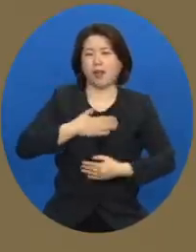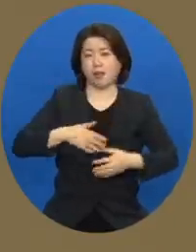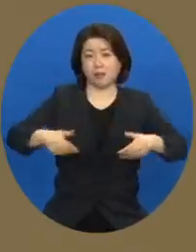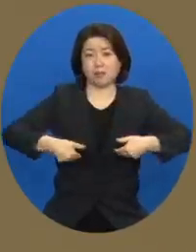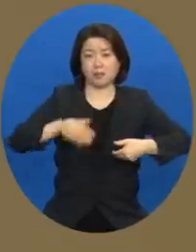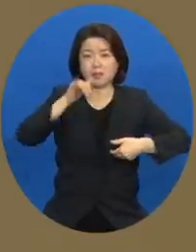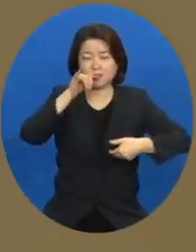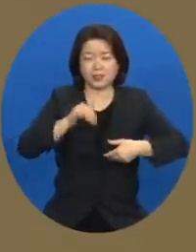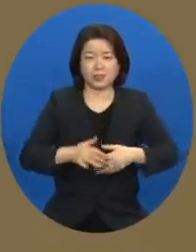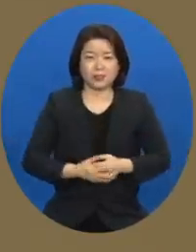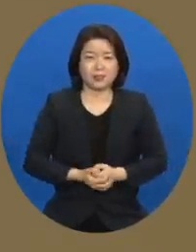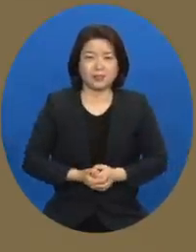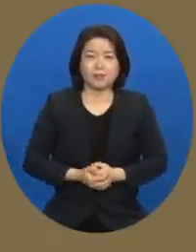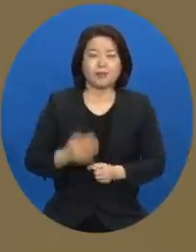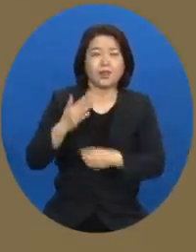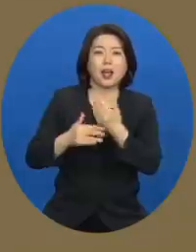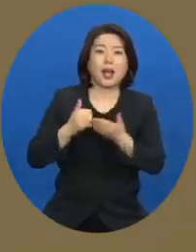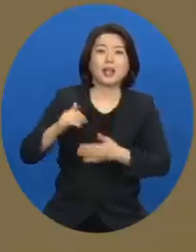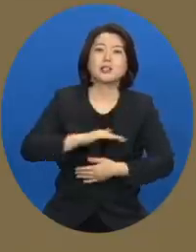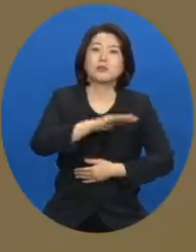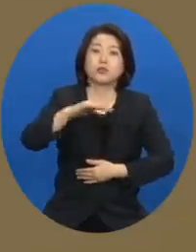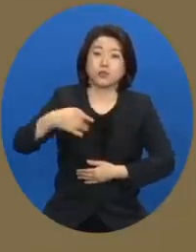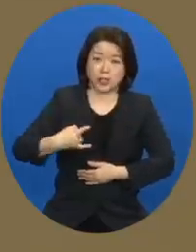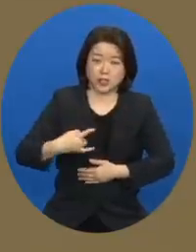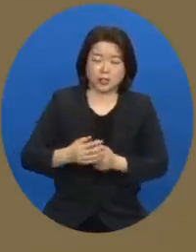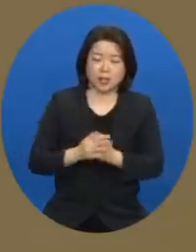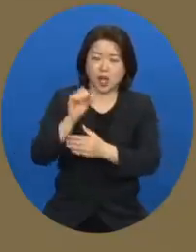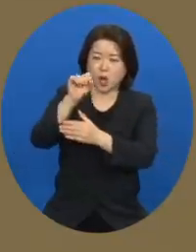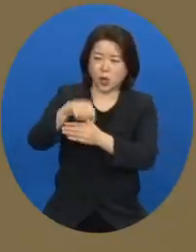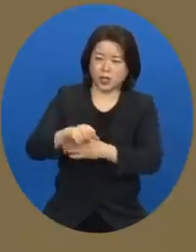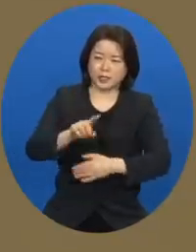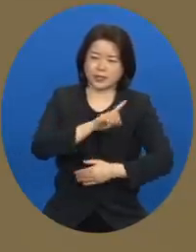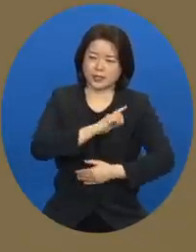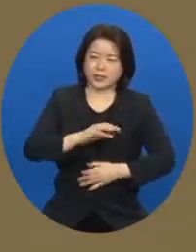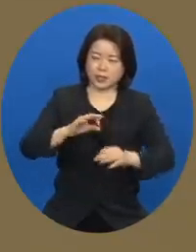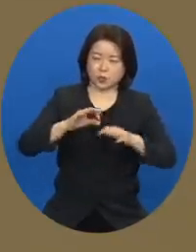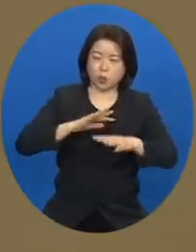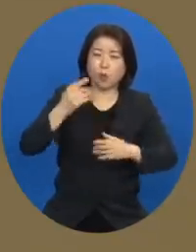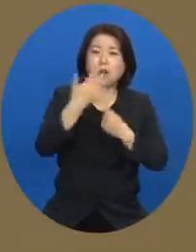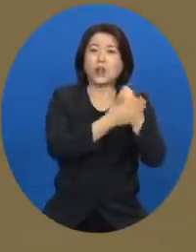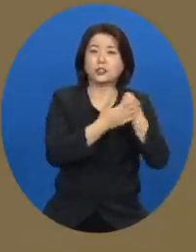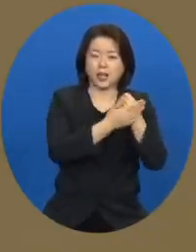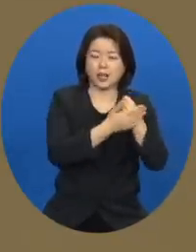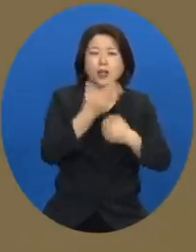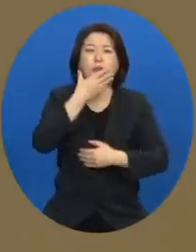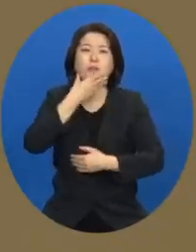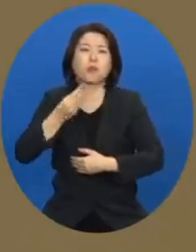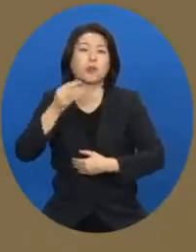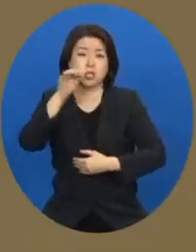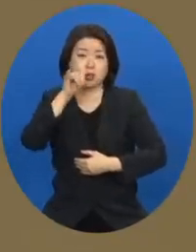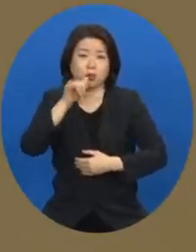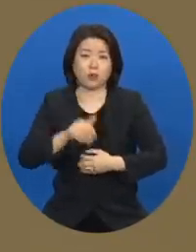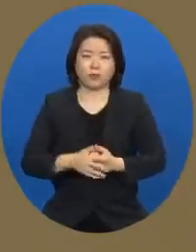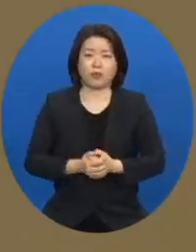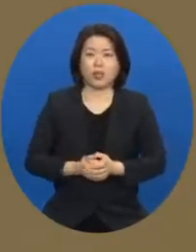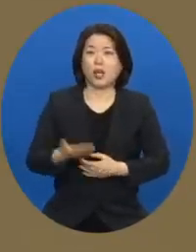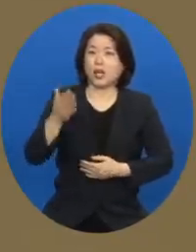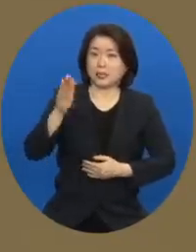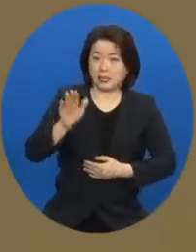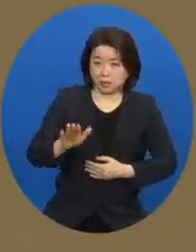합니다. 하나님께서 우리에게 허락하신 가장 놀라운 은혜와 복입니다.